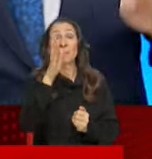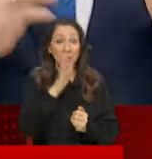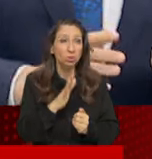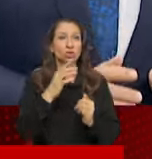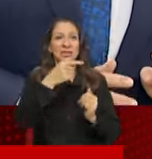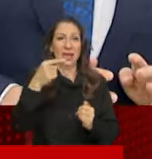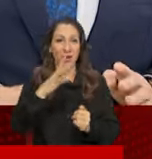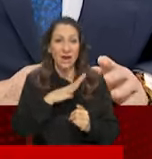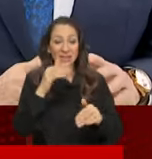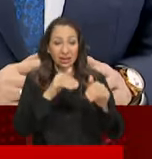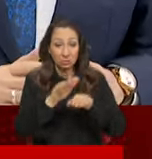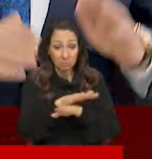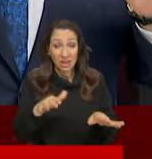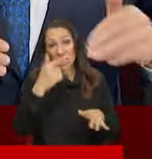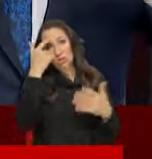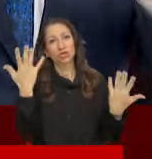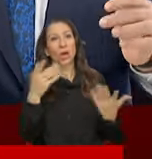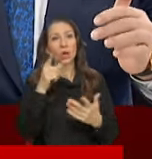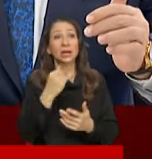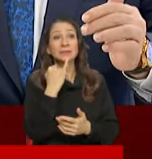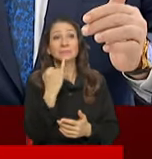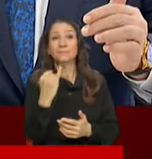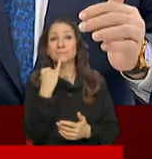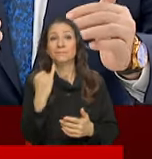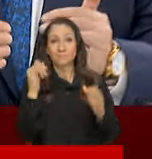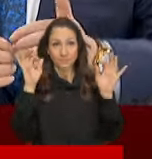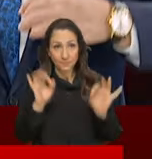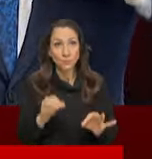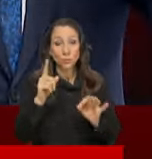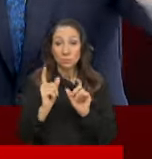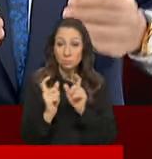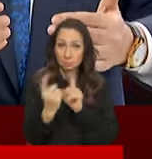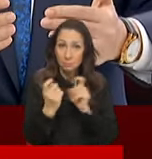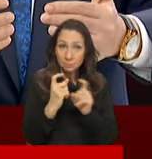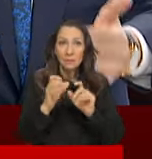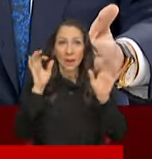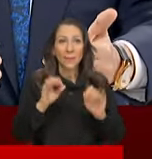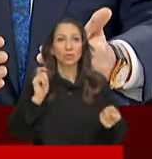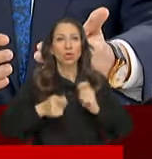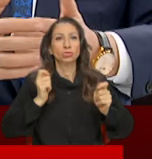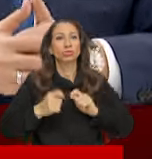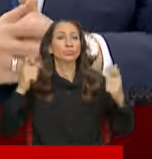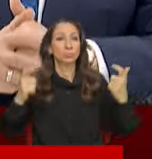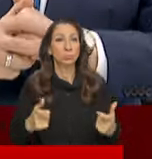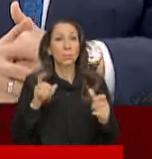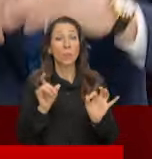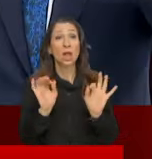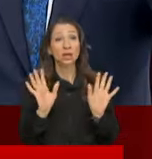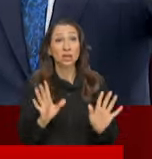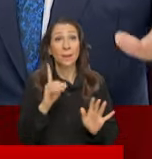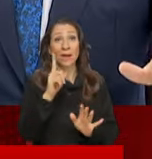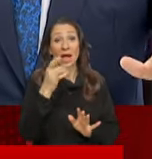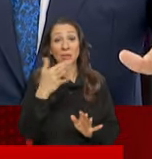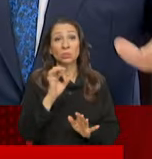var şimdi seçimden hemen sonra inşallah onları ziyaretlere başlıyoruz onlar da hemen başlayacağımız dönüşüm alanları böylece bir